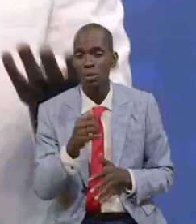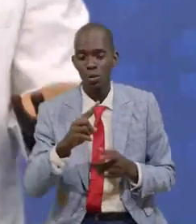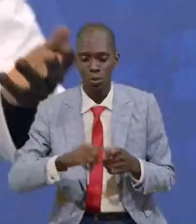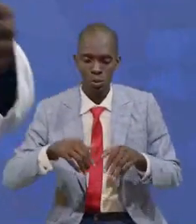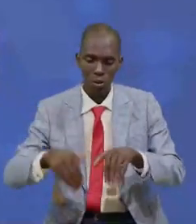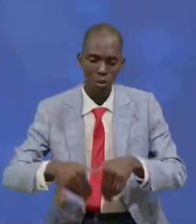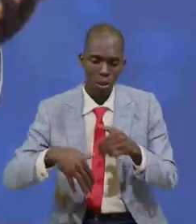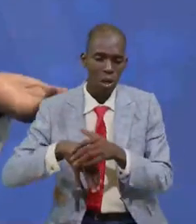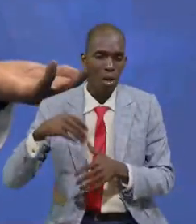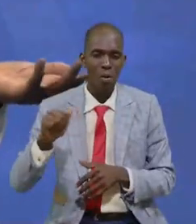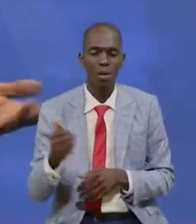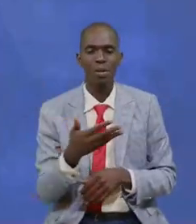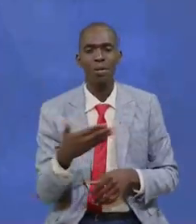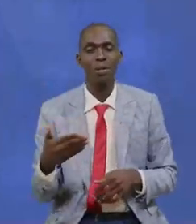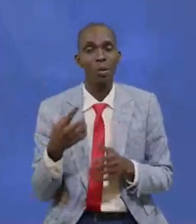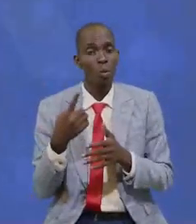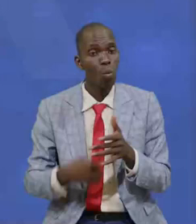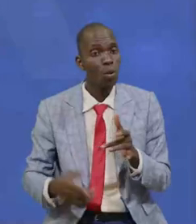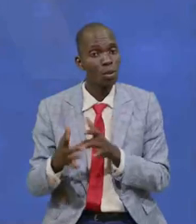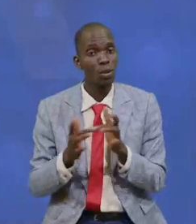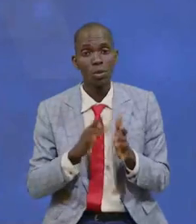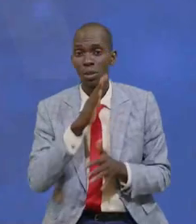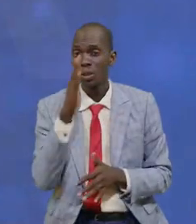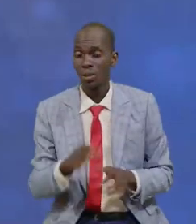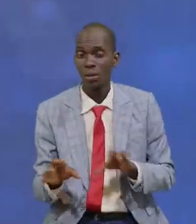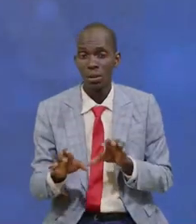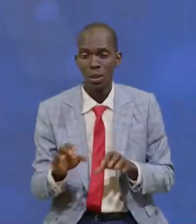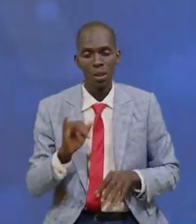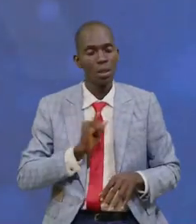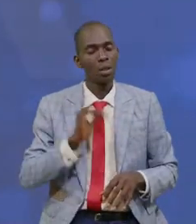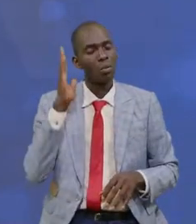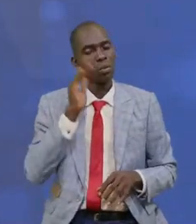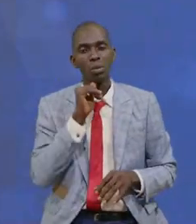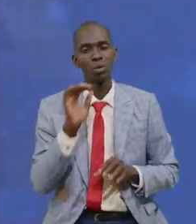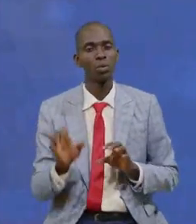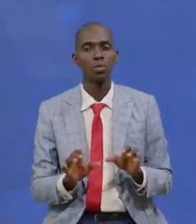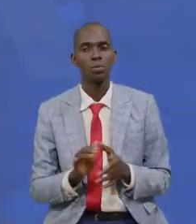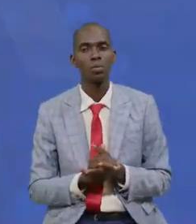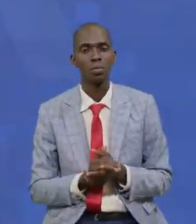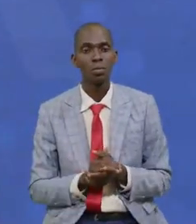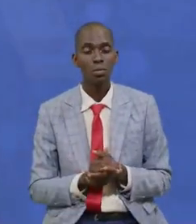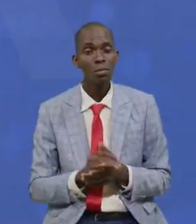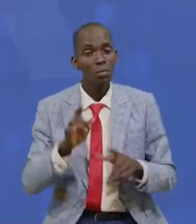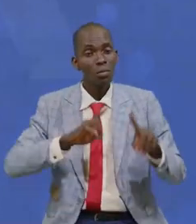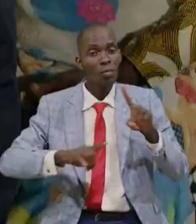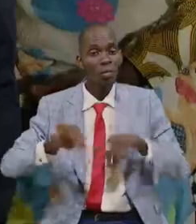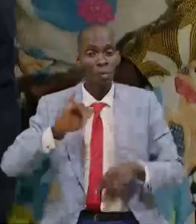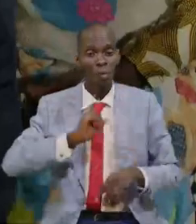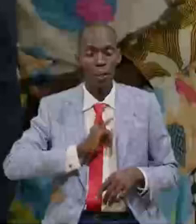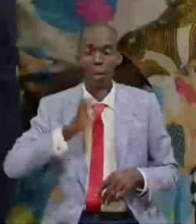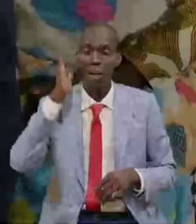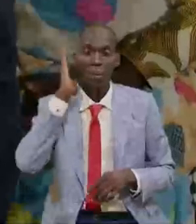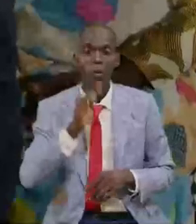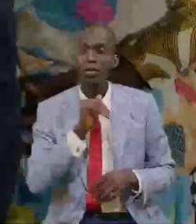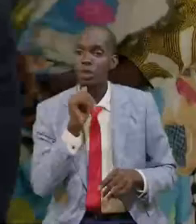chose. Et ce que Jésus n'a jamais fait, je ne vais pas le faire. Je ne vais pas le